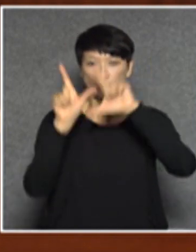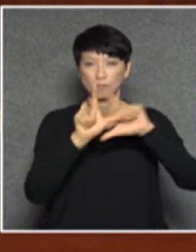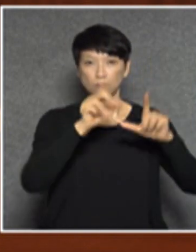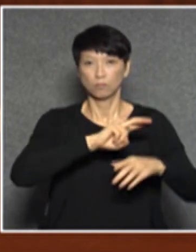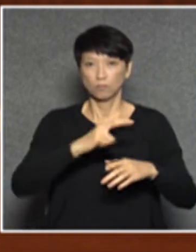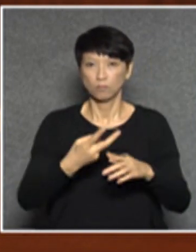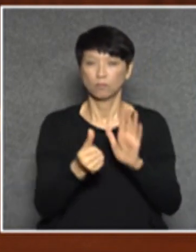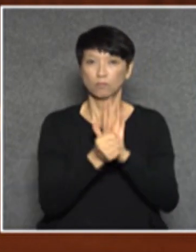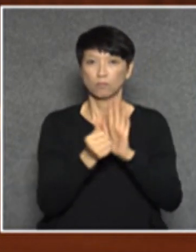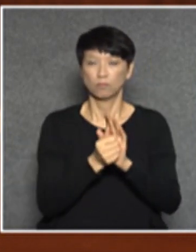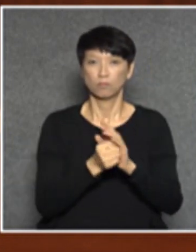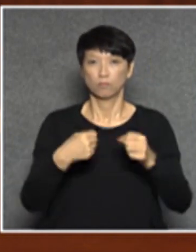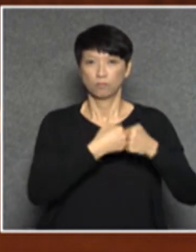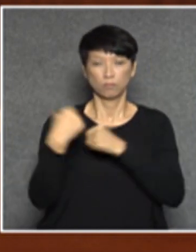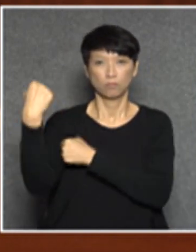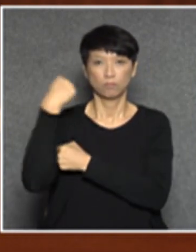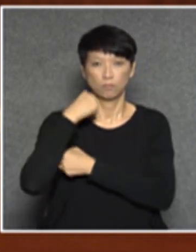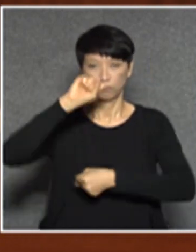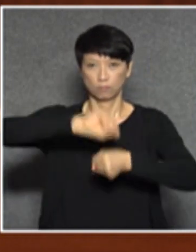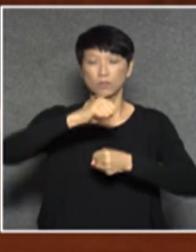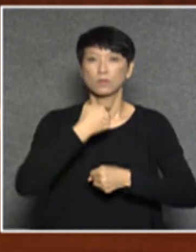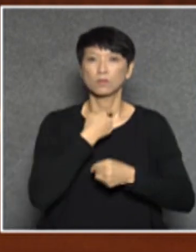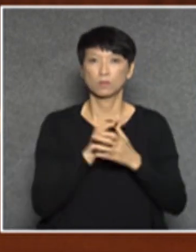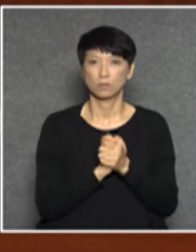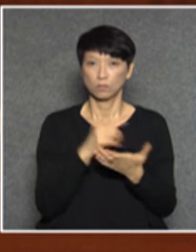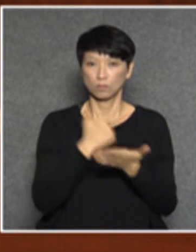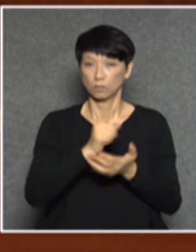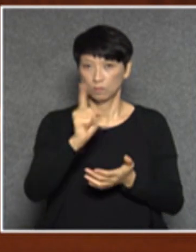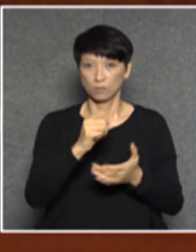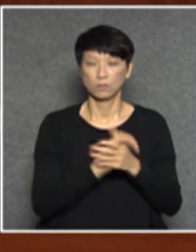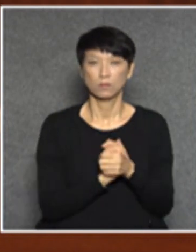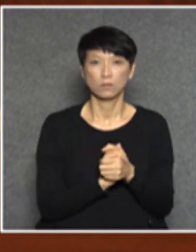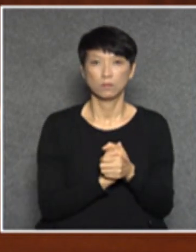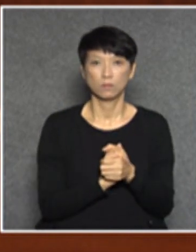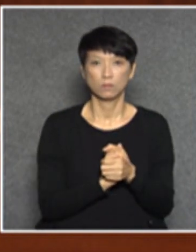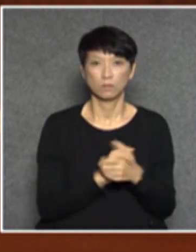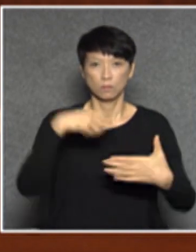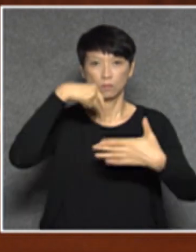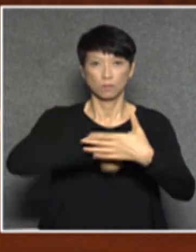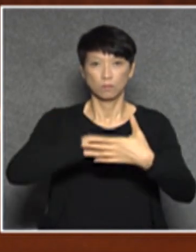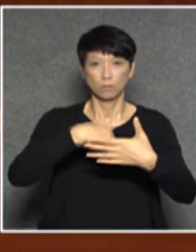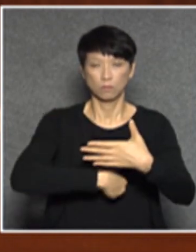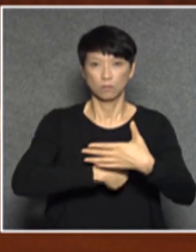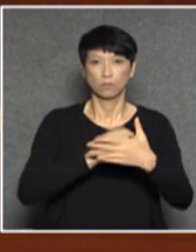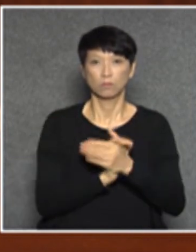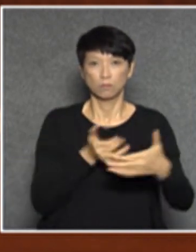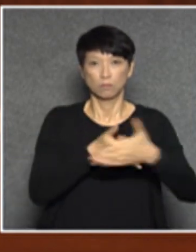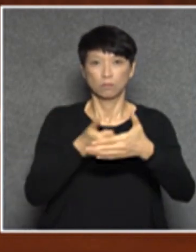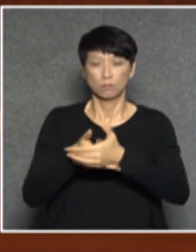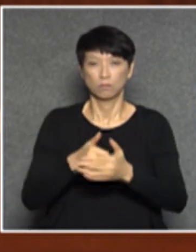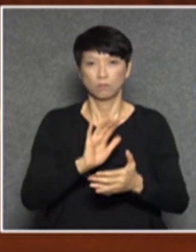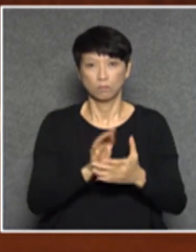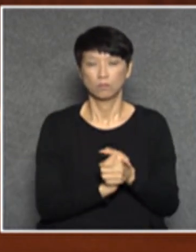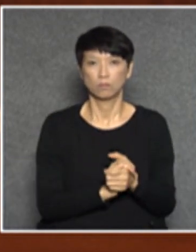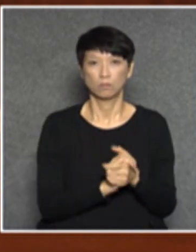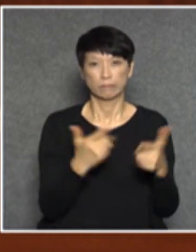須加強競爭力。更重要的是減少內部阻力，放低無休無止、